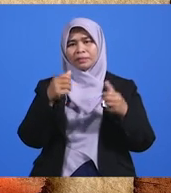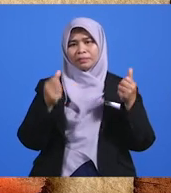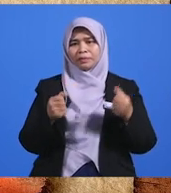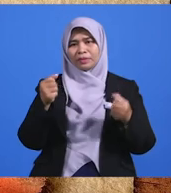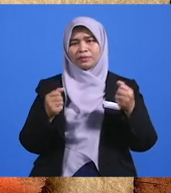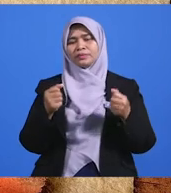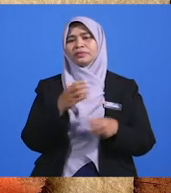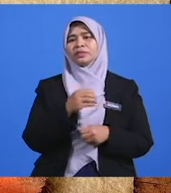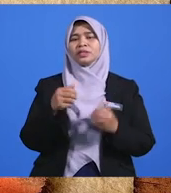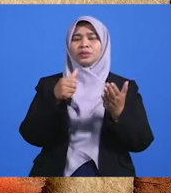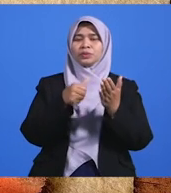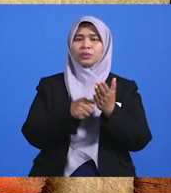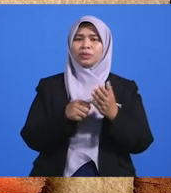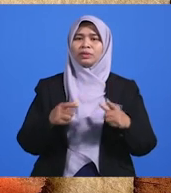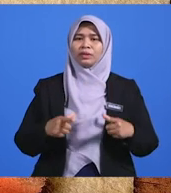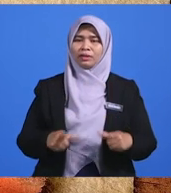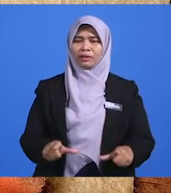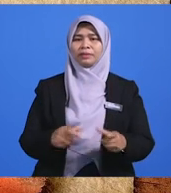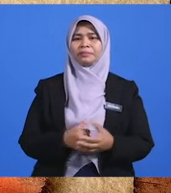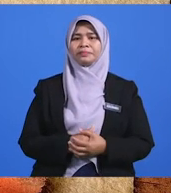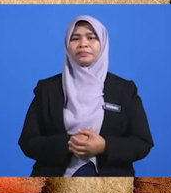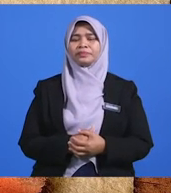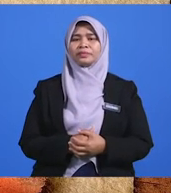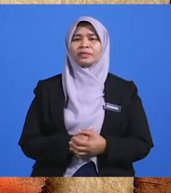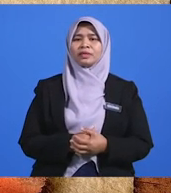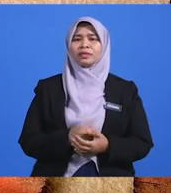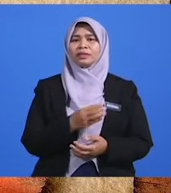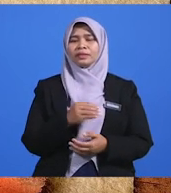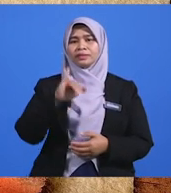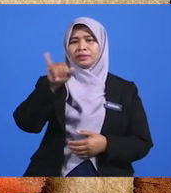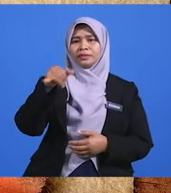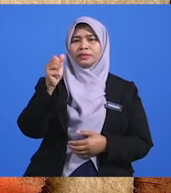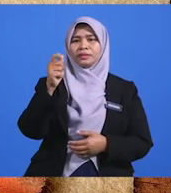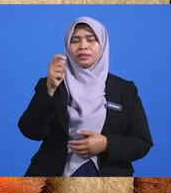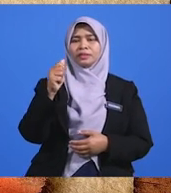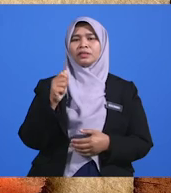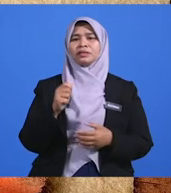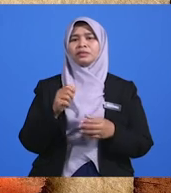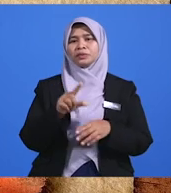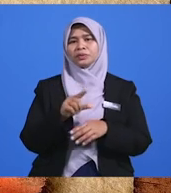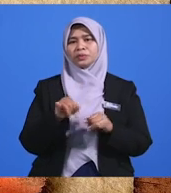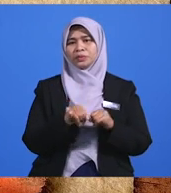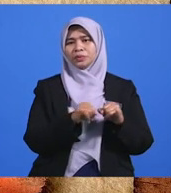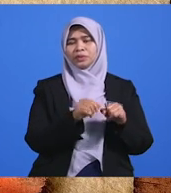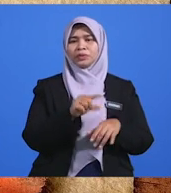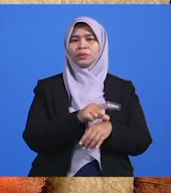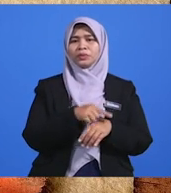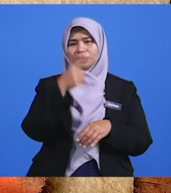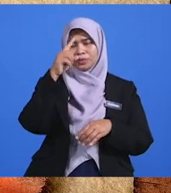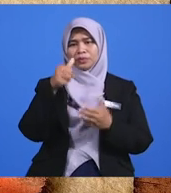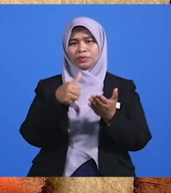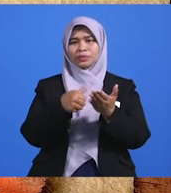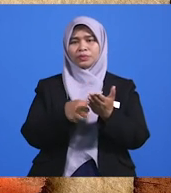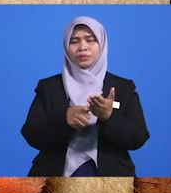sebagai simbol kewarganegaraan Malaysia. Bahkan, jata negara turut digunakan dalam kepala surat